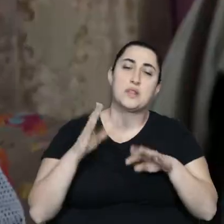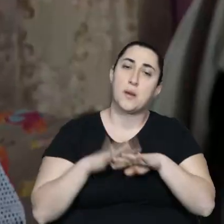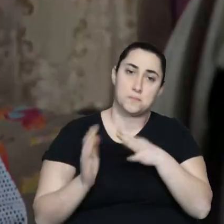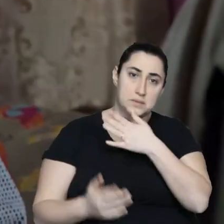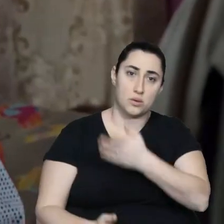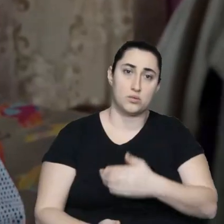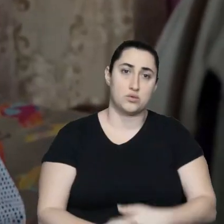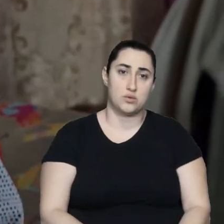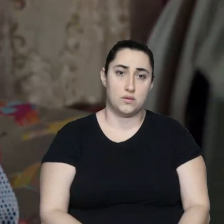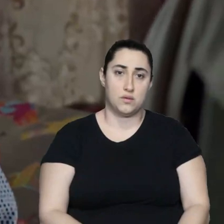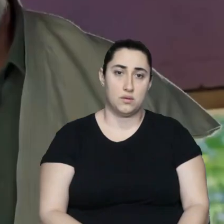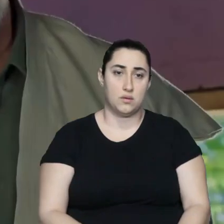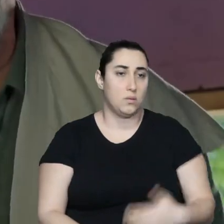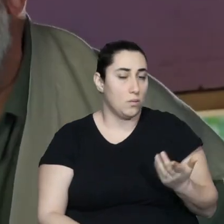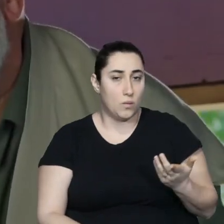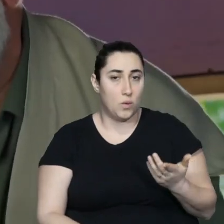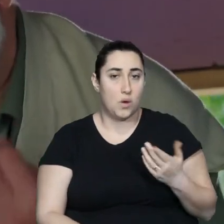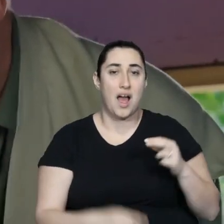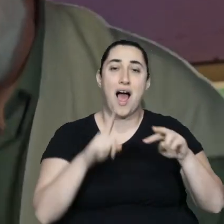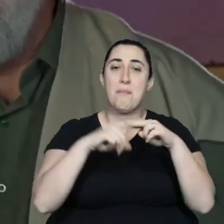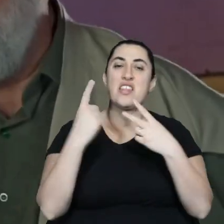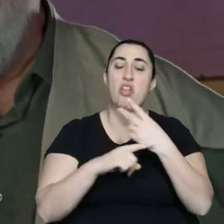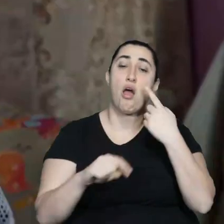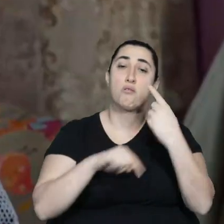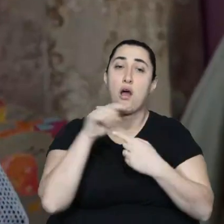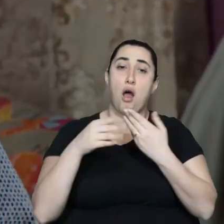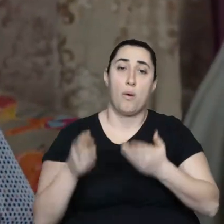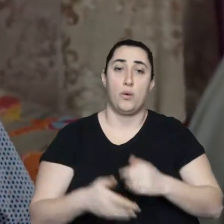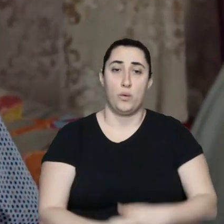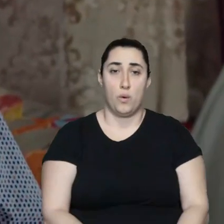musun? Yo. Ahmet Yanardağ arıyor.